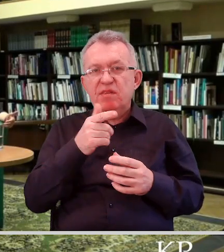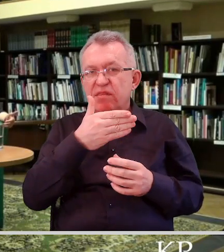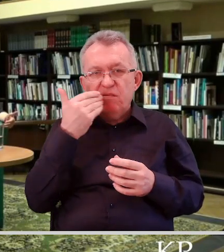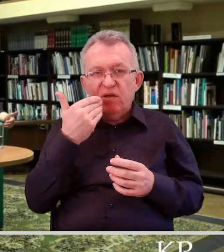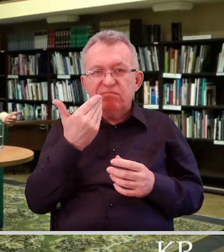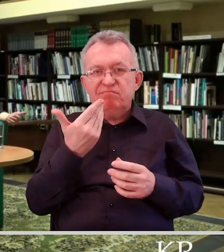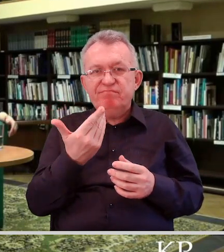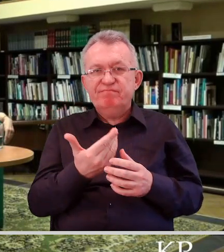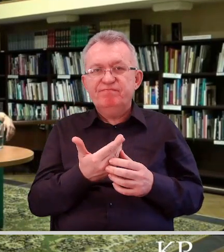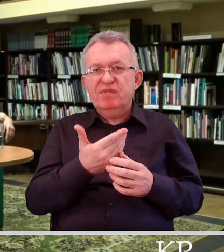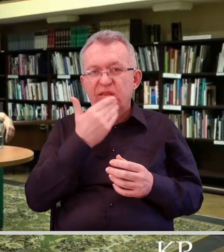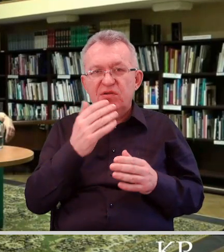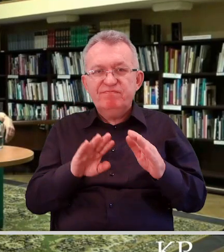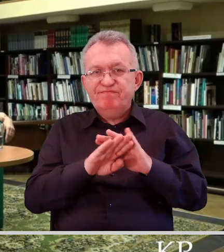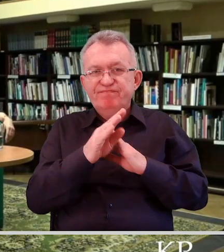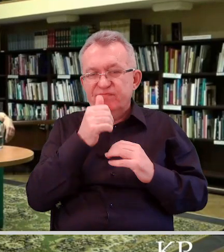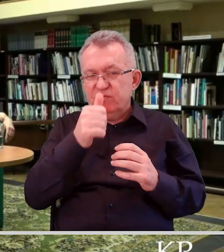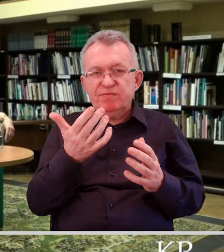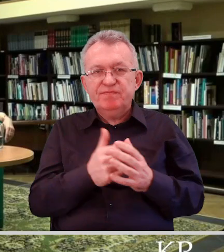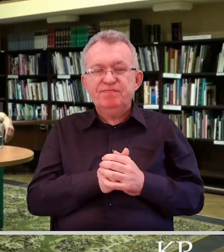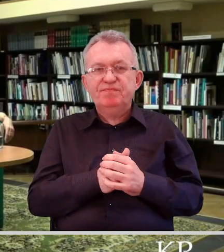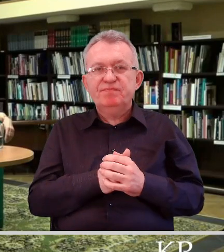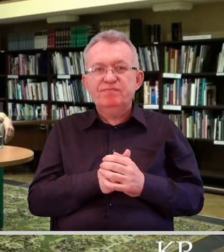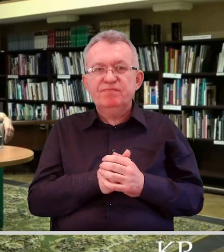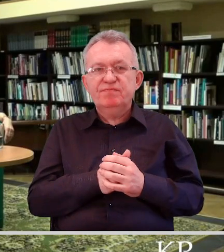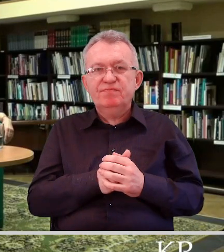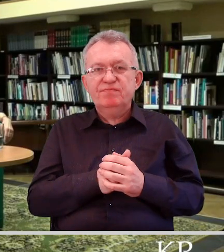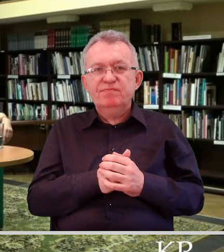miały zasług na przykład, no bo nie mogły się wykształcić.